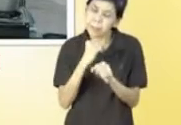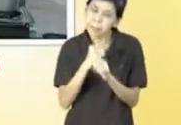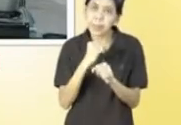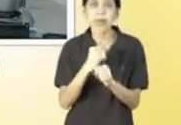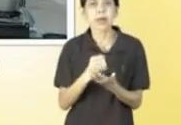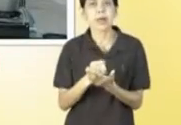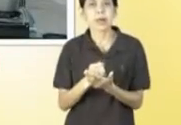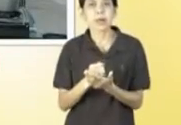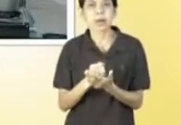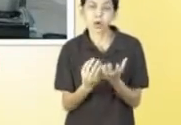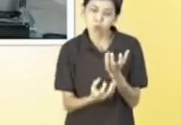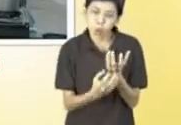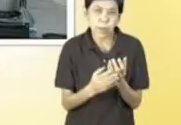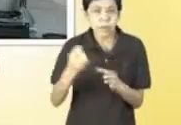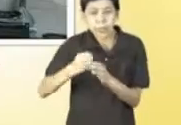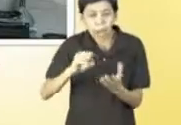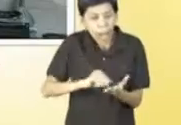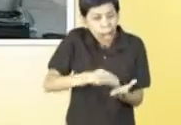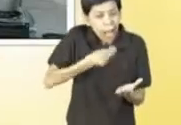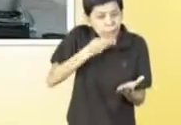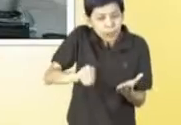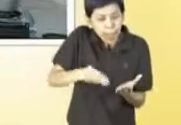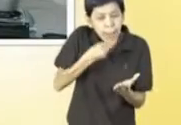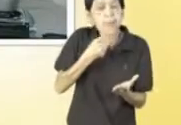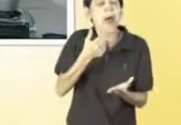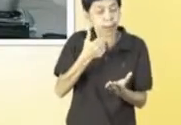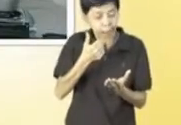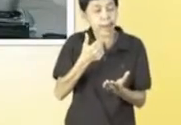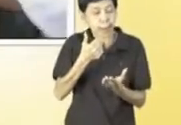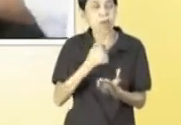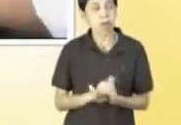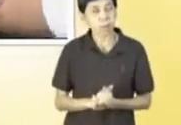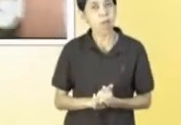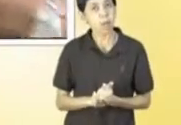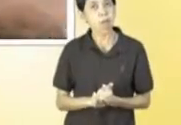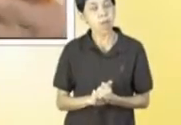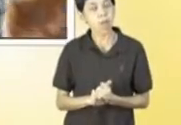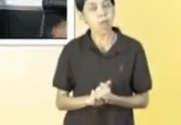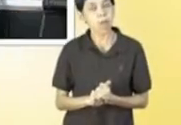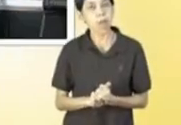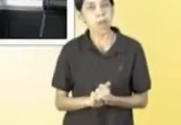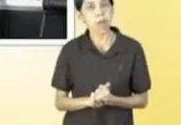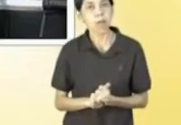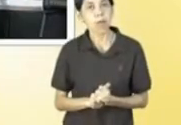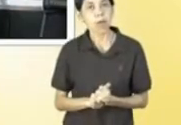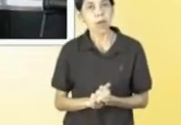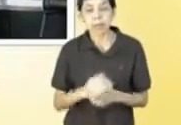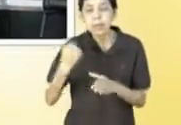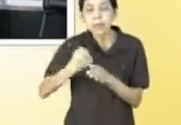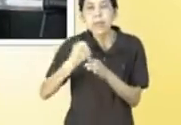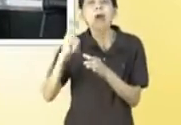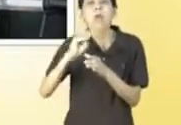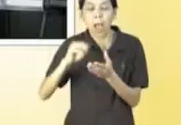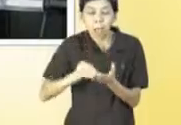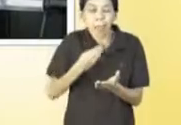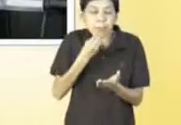จิ้มต้มจิ้มน้ำพริกก็ได้นะฮะเหมือนกันนะฮะ ส่วนใหญ่เขาทานคู่กับน้ำพริกอะไรคะ ครับผมน้ำพริกกะปิครับ น้ำพริก